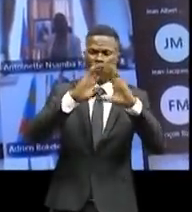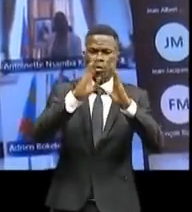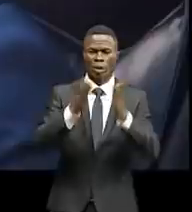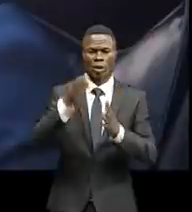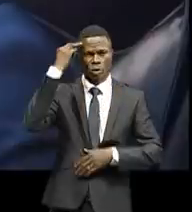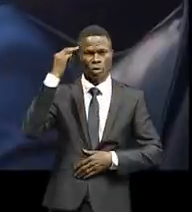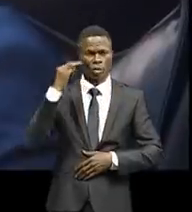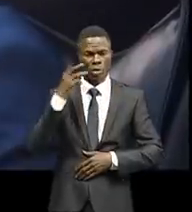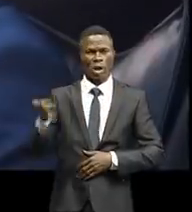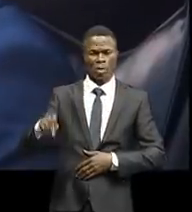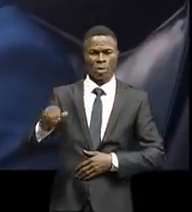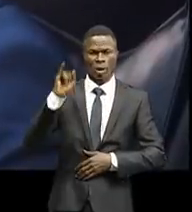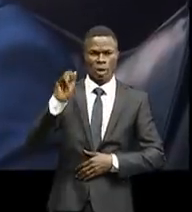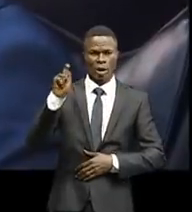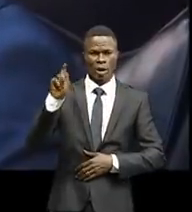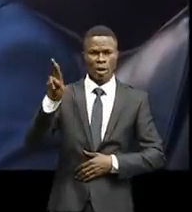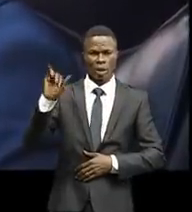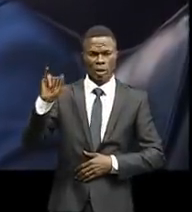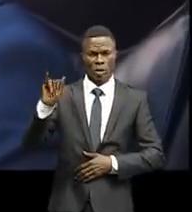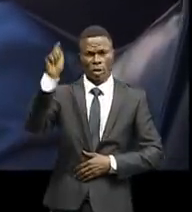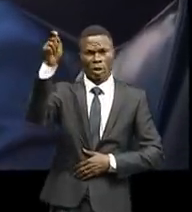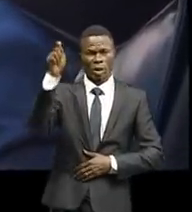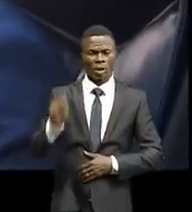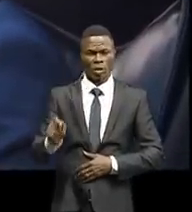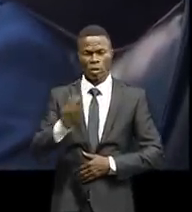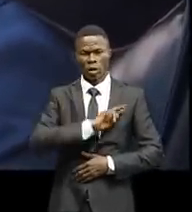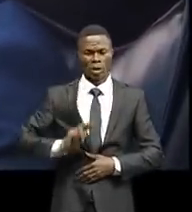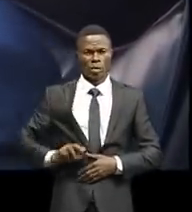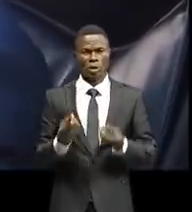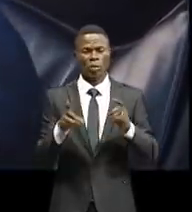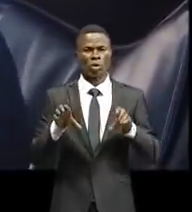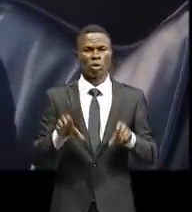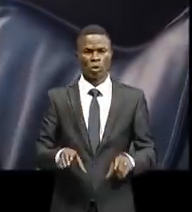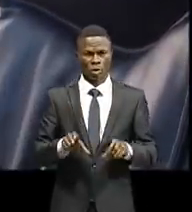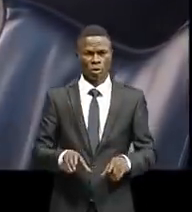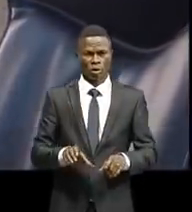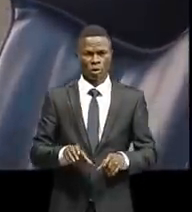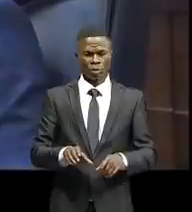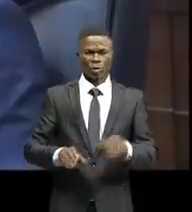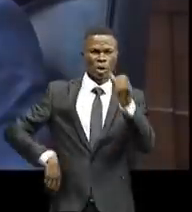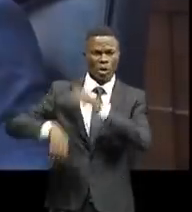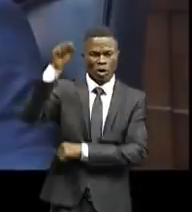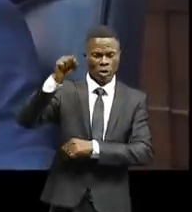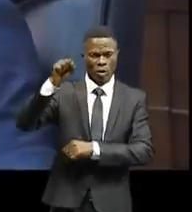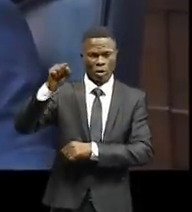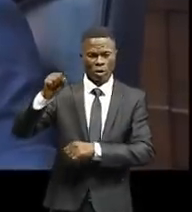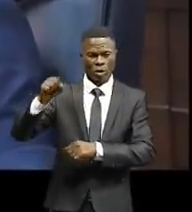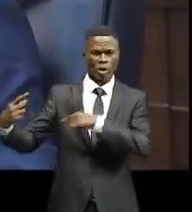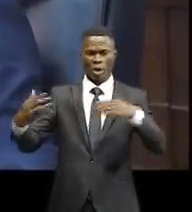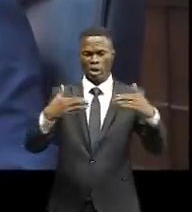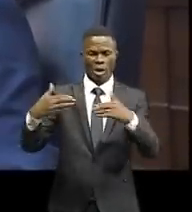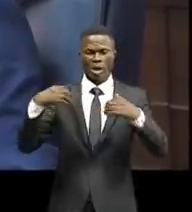qu'en province de l'Ituri, les forces armées de la République démocratique du Congo ont repoussé les attaques des